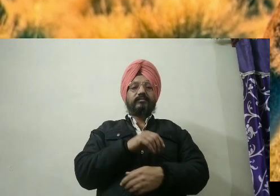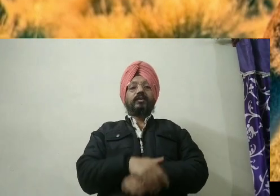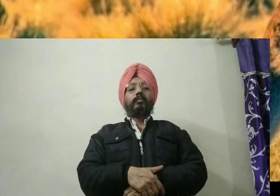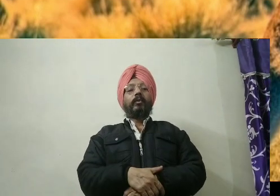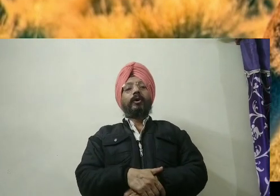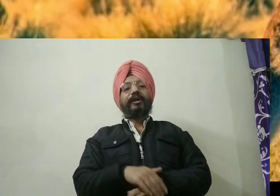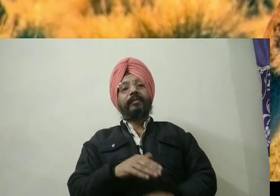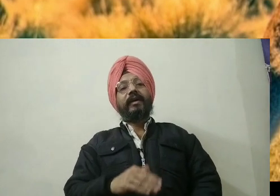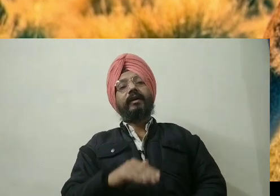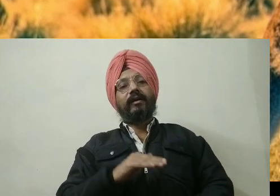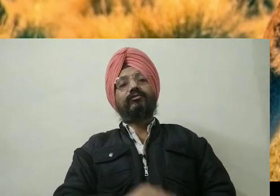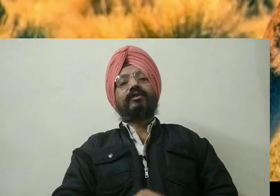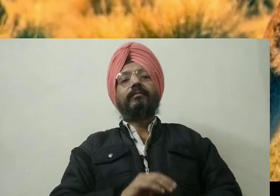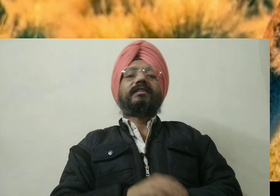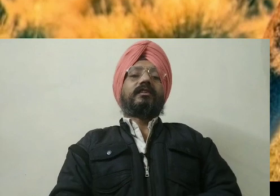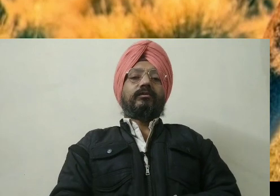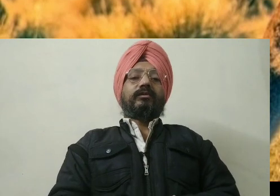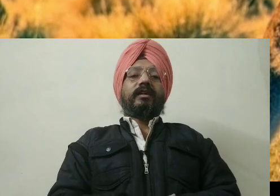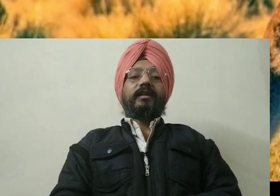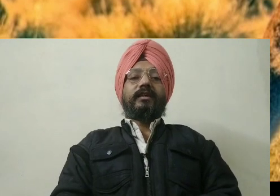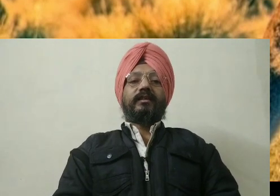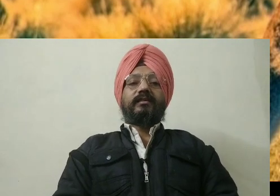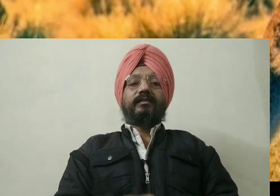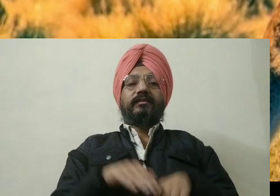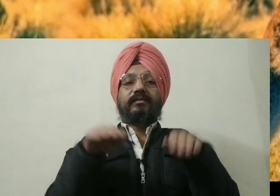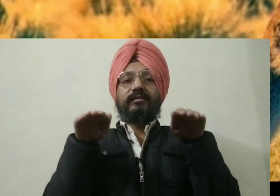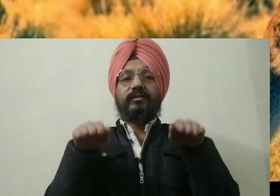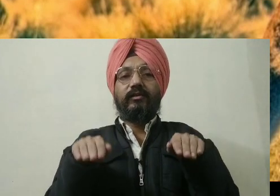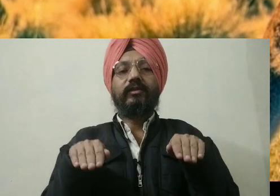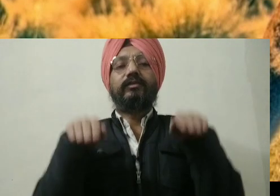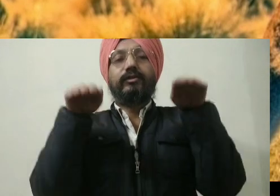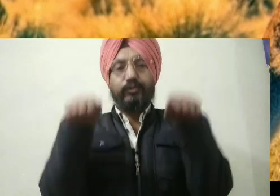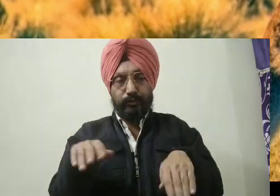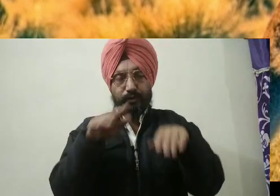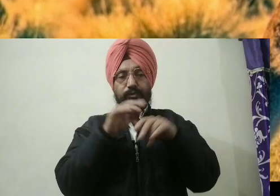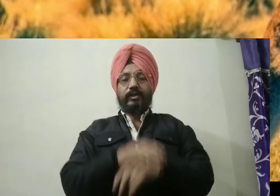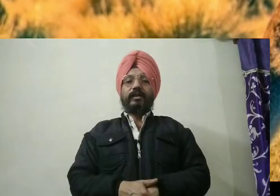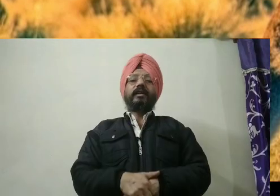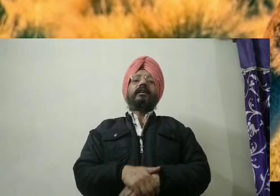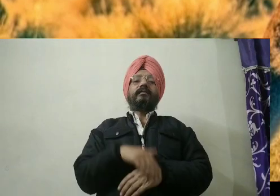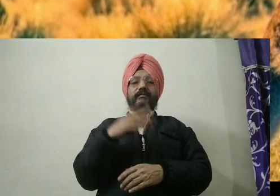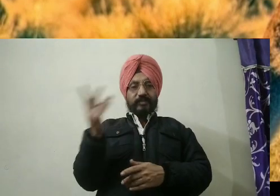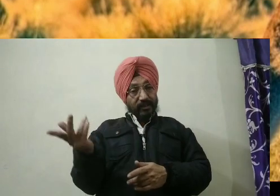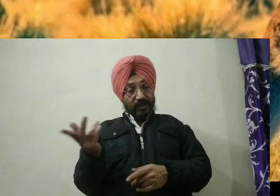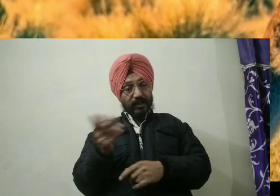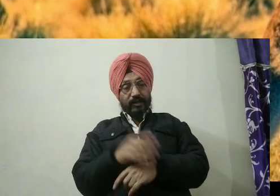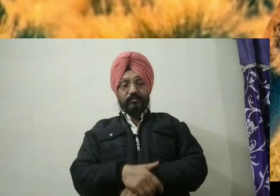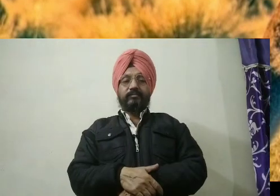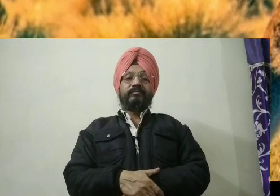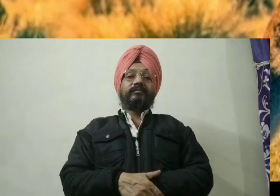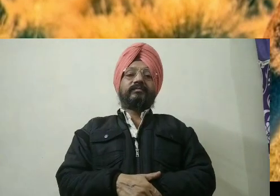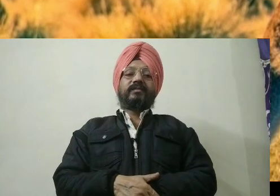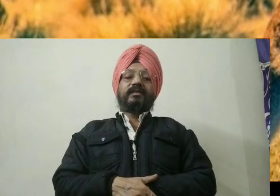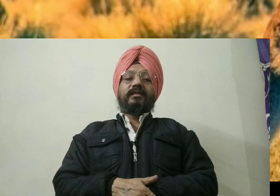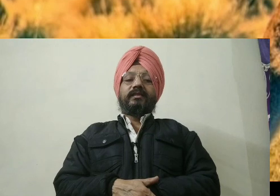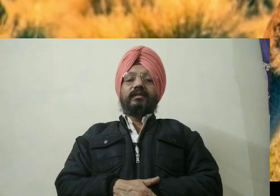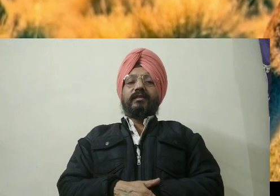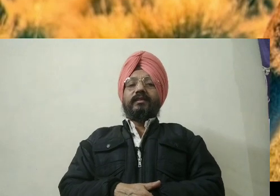कंगारू पोकेट में उसका बच्चा होता है और यूँ उचलो सके चलता है